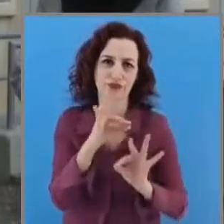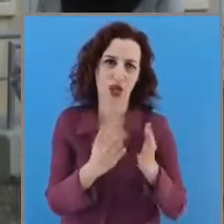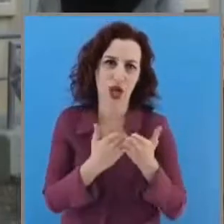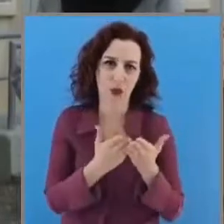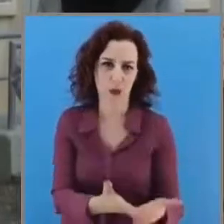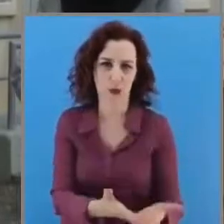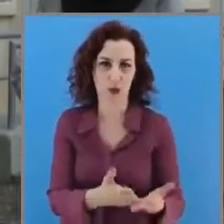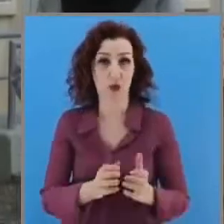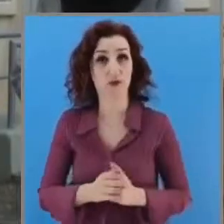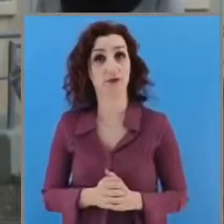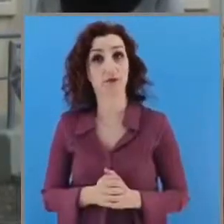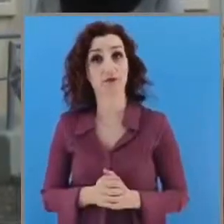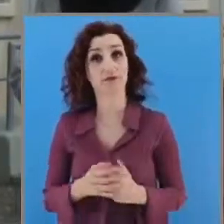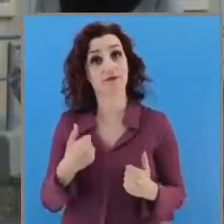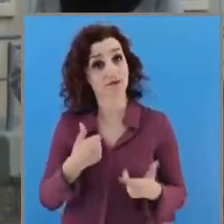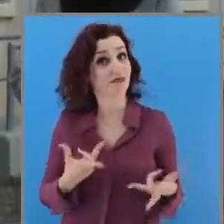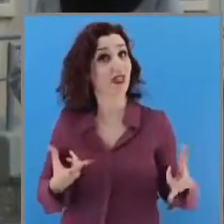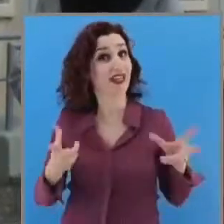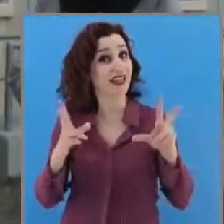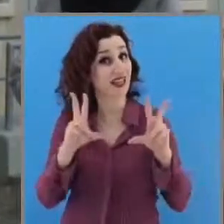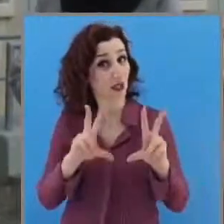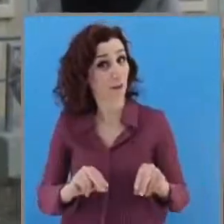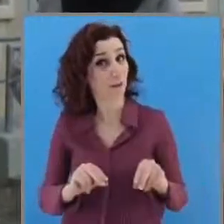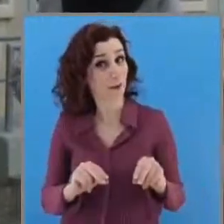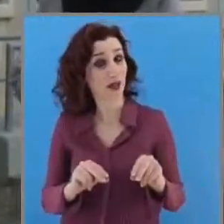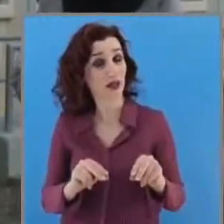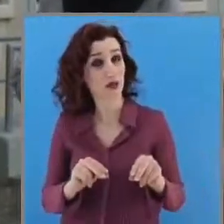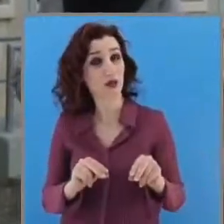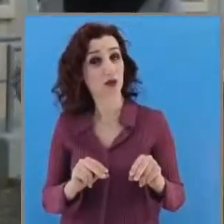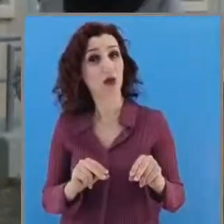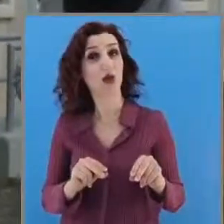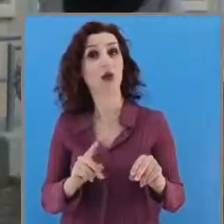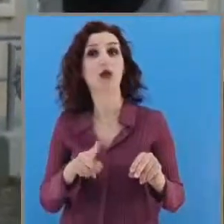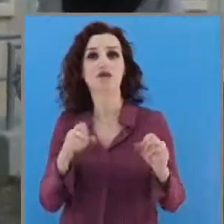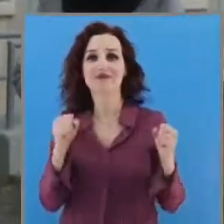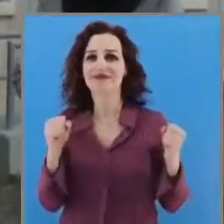è, ripeto, una iniziativa